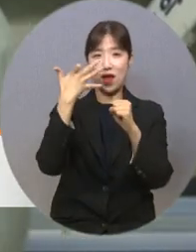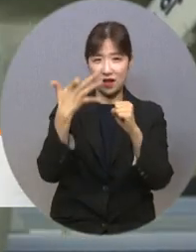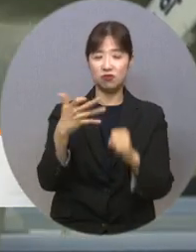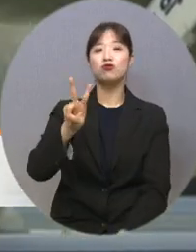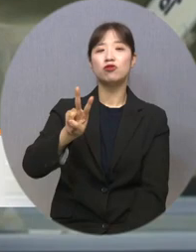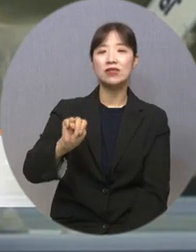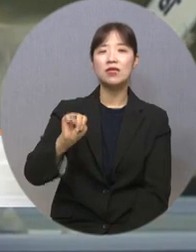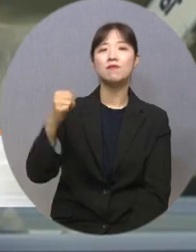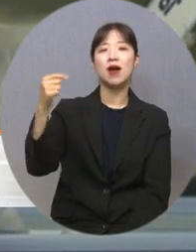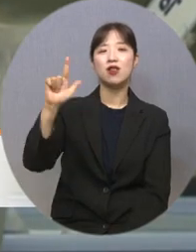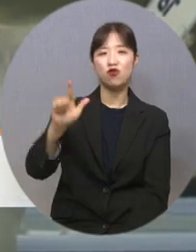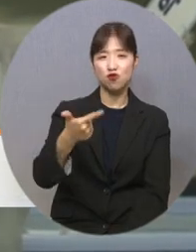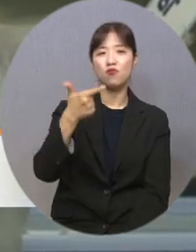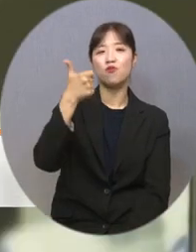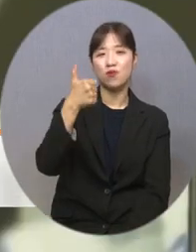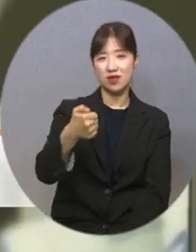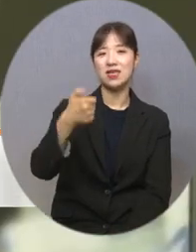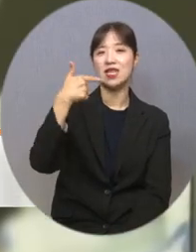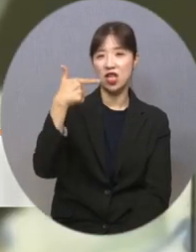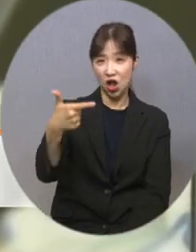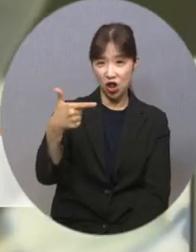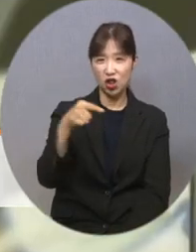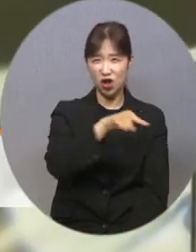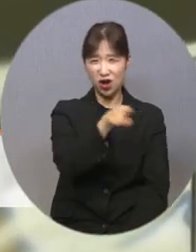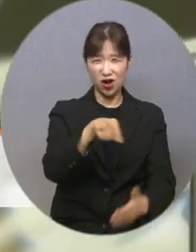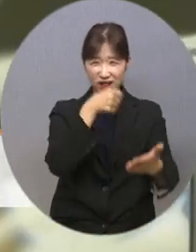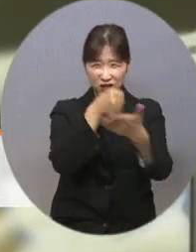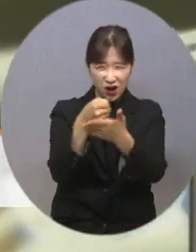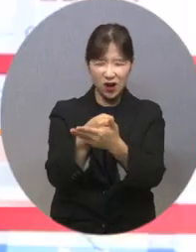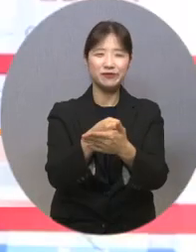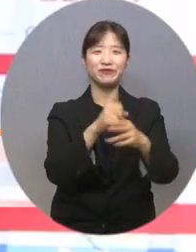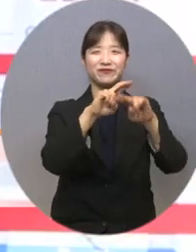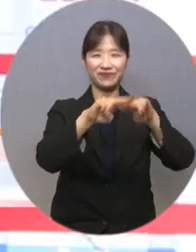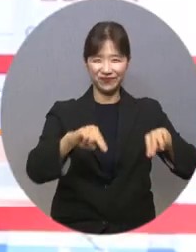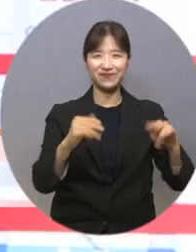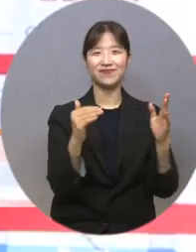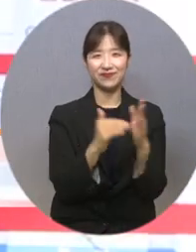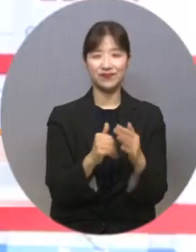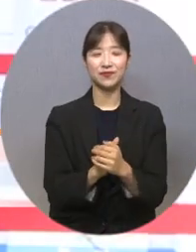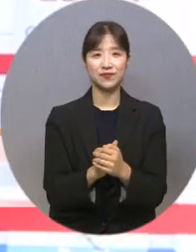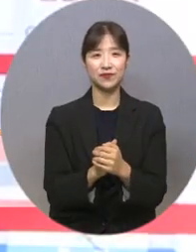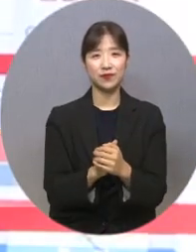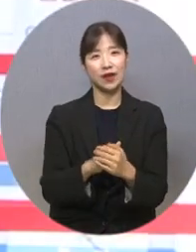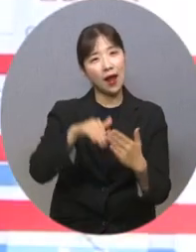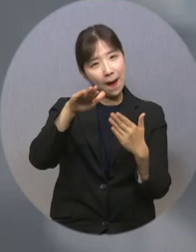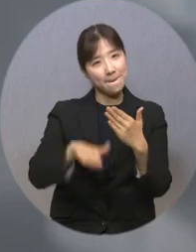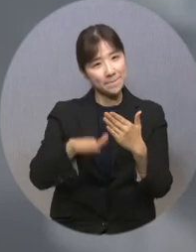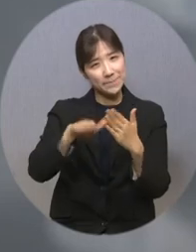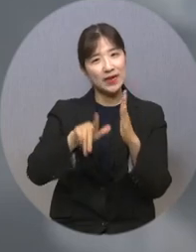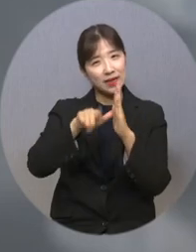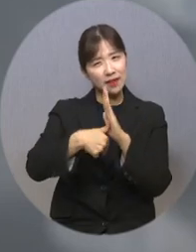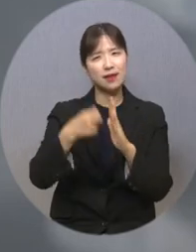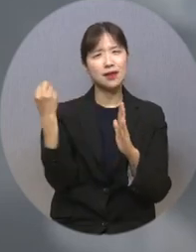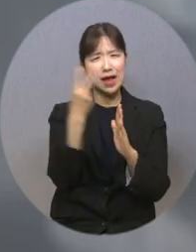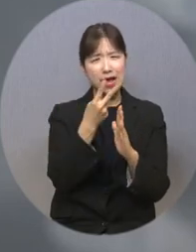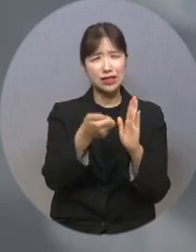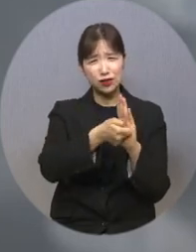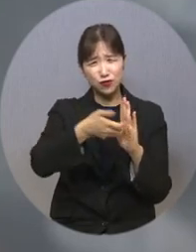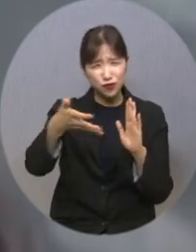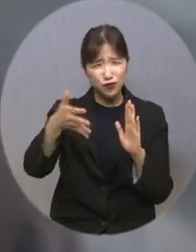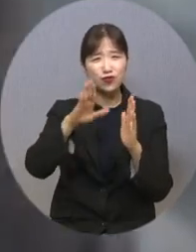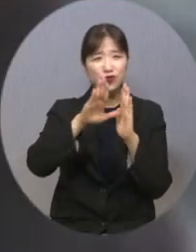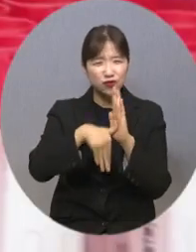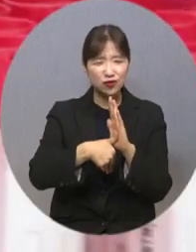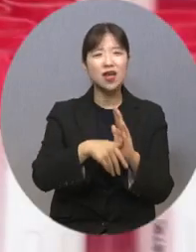2만 656개를 지정 해제했다고 밝혔습니다. 하반기로 예상되는 재유행 때는 전국